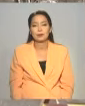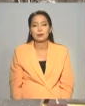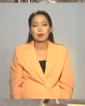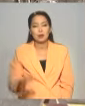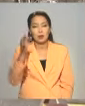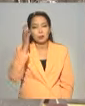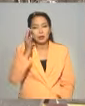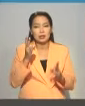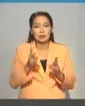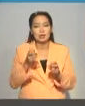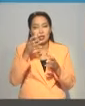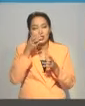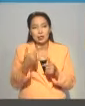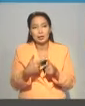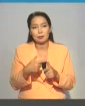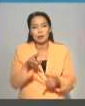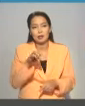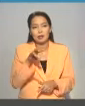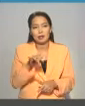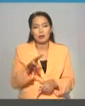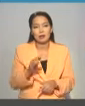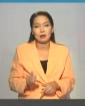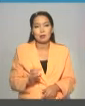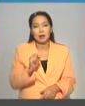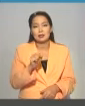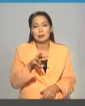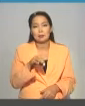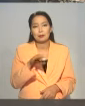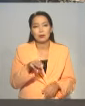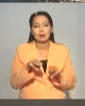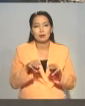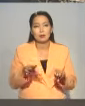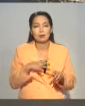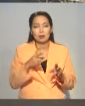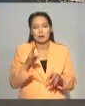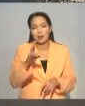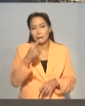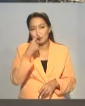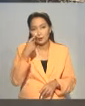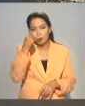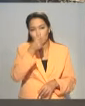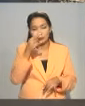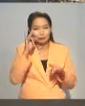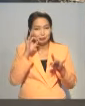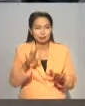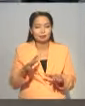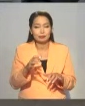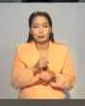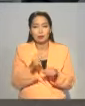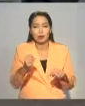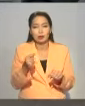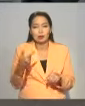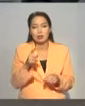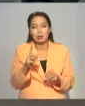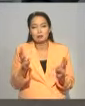Напомню, трагедия на шахте имени Ленина компании ArcelorMittal Темиртау произошла в ноябре минувшего года. Внезапный выхлоп метана и